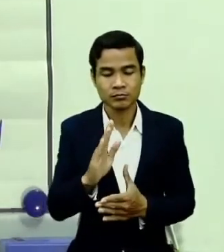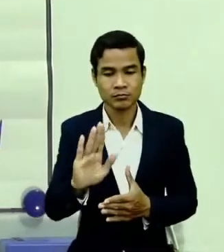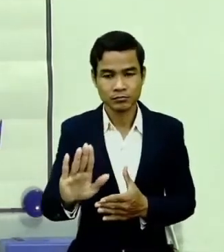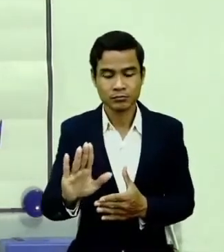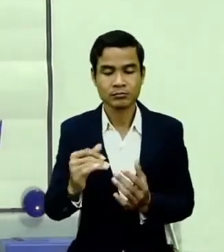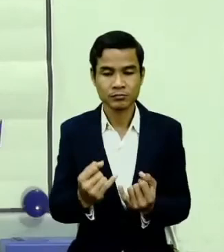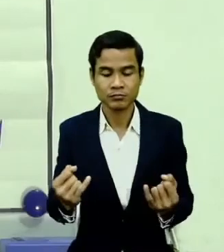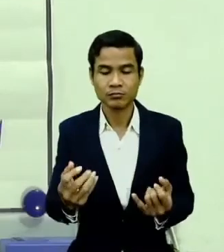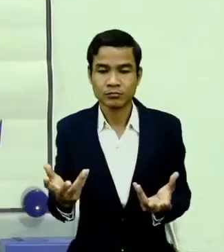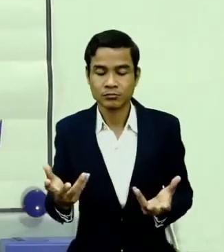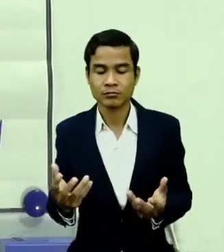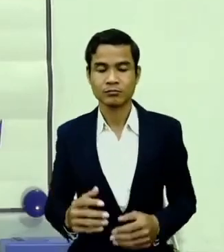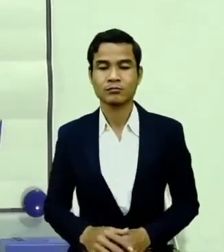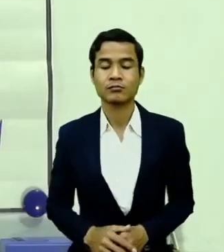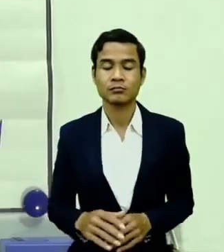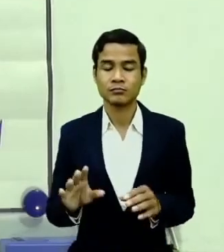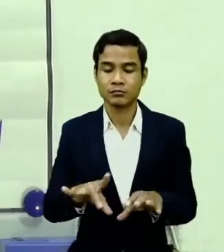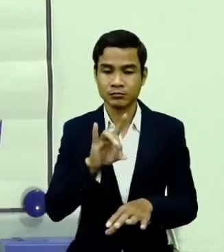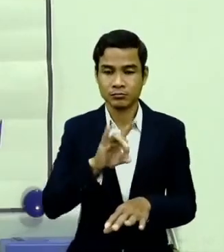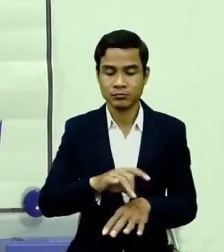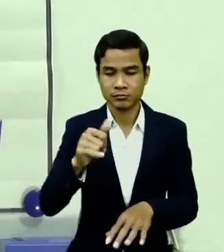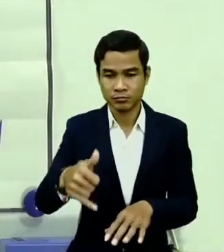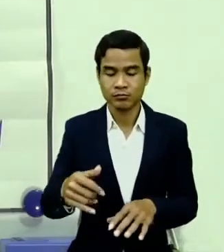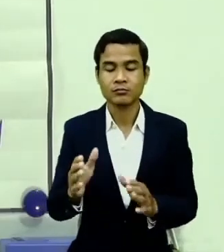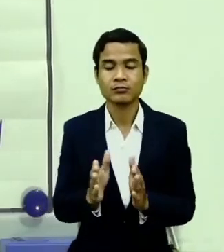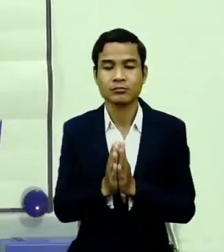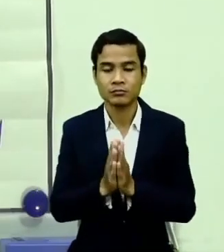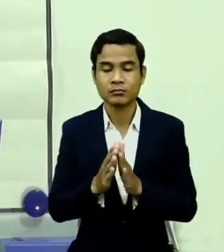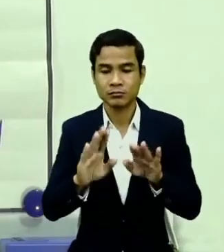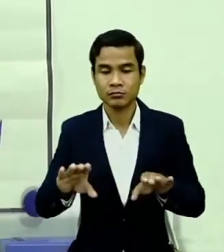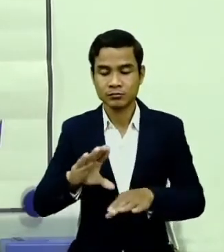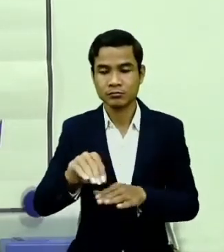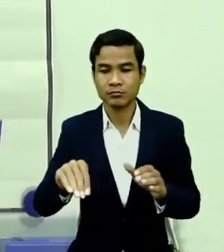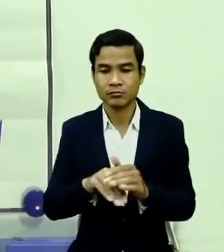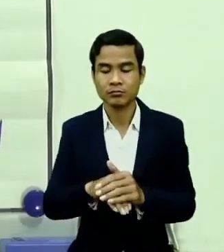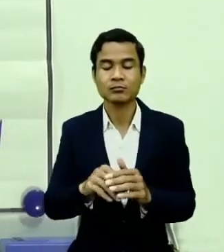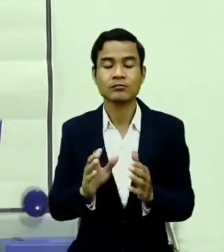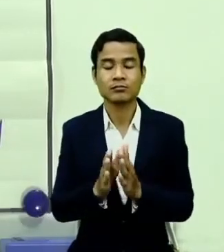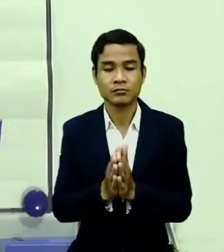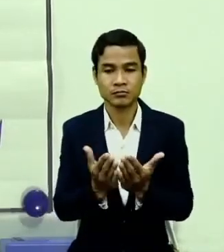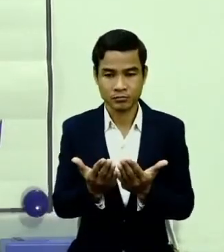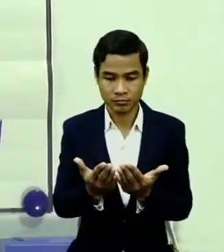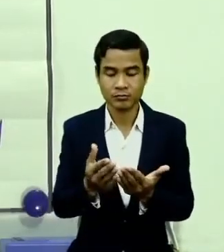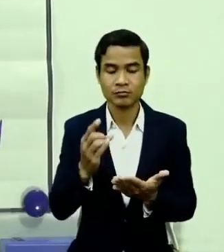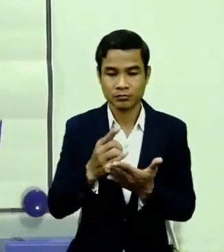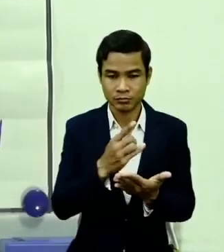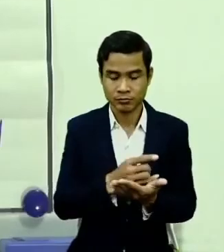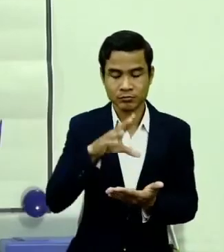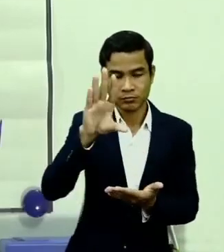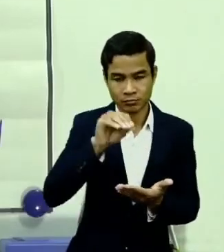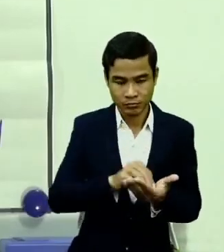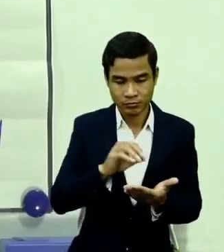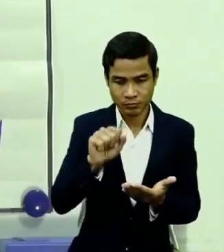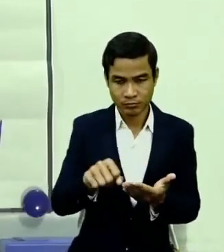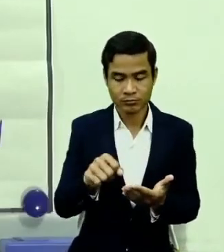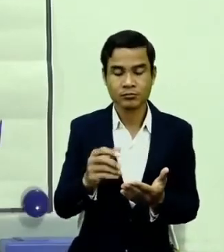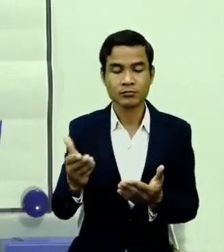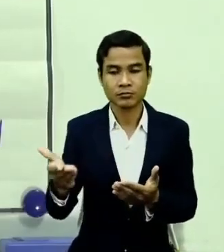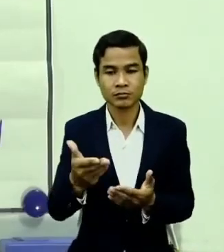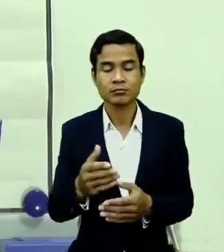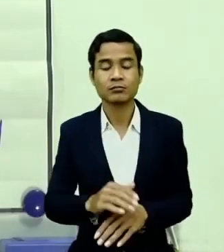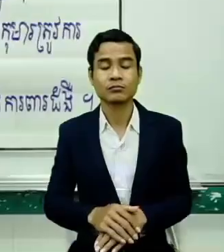មារសម្រាប់ពេលនេះចូលកូនកូនទាំងអស់គ្នាលើកសៀវភៅឡើងដើម្បីកត់មេរៀនសង្ខេបរប